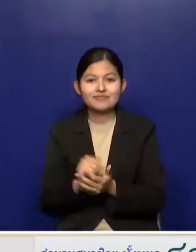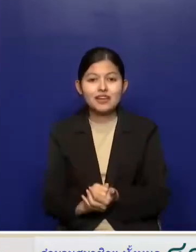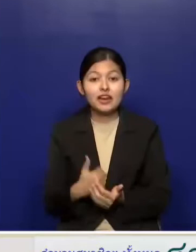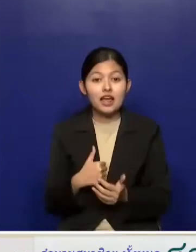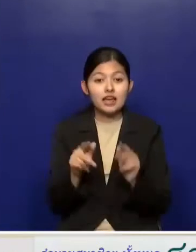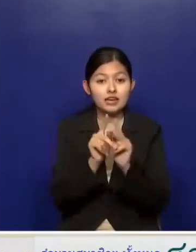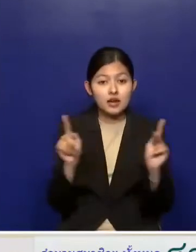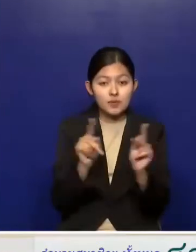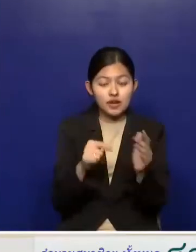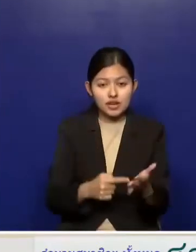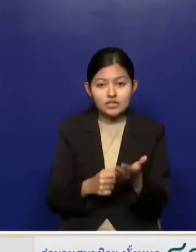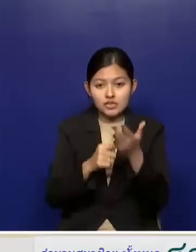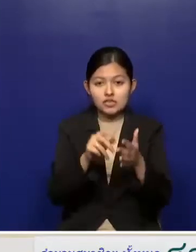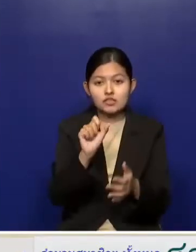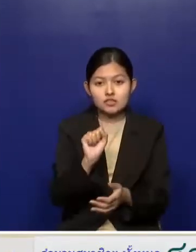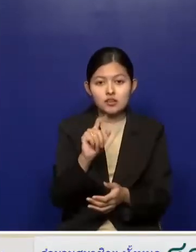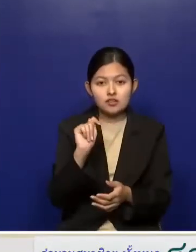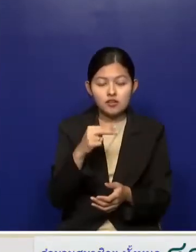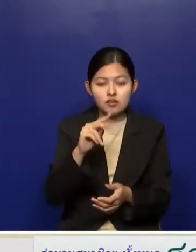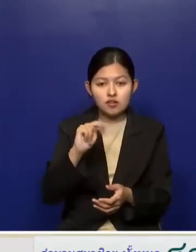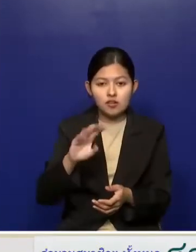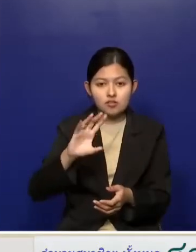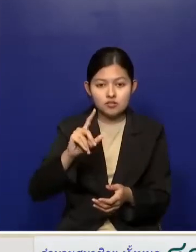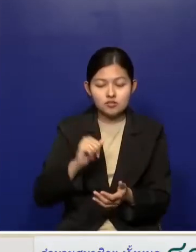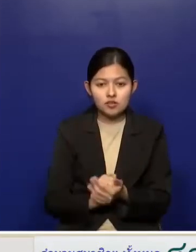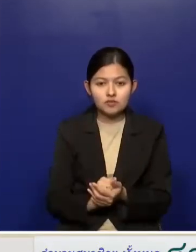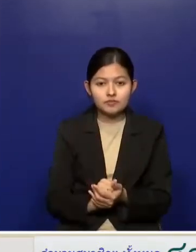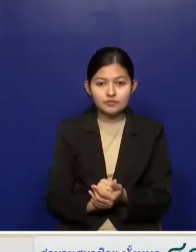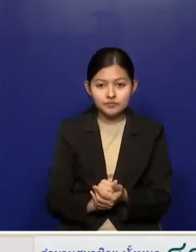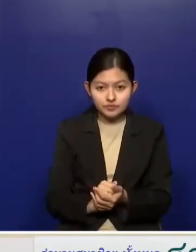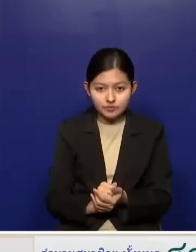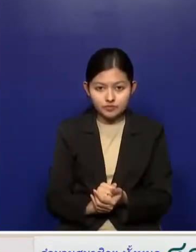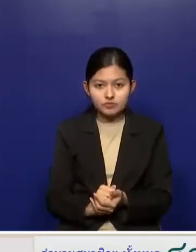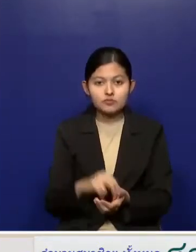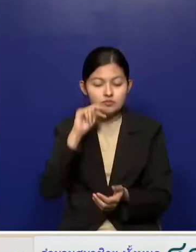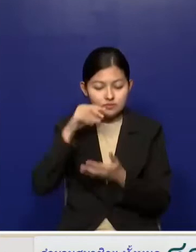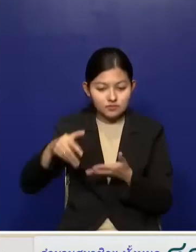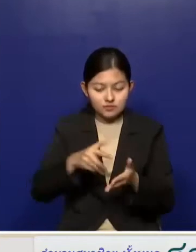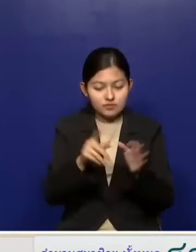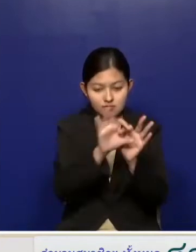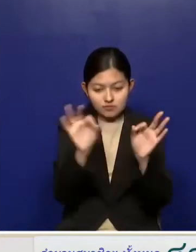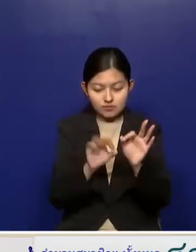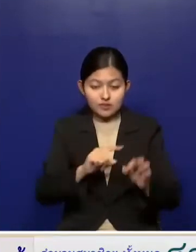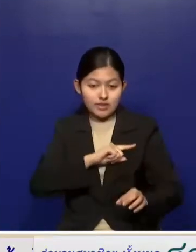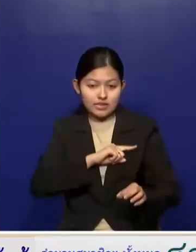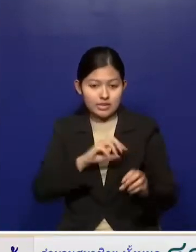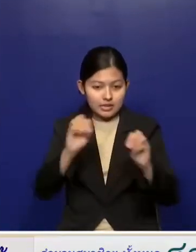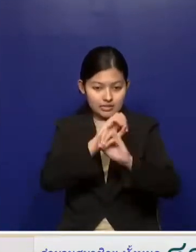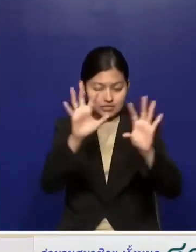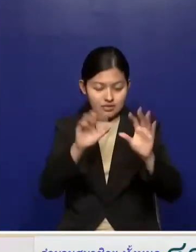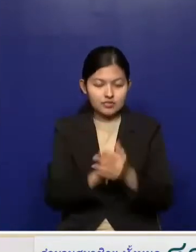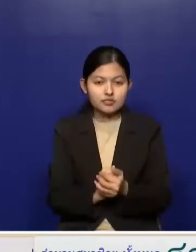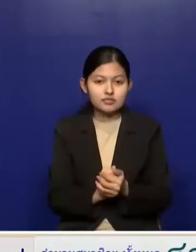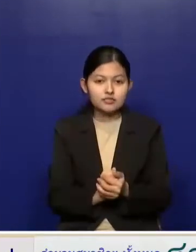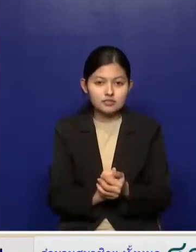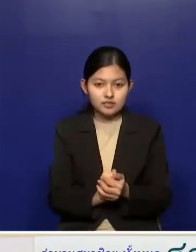ข้อเสนอแะ ต่อส.ท.น.ช.ให้กำหนดกรอบพัธกิของหน่วยงานปฏิบติด้น้ำใหชัดเจน ไม่สำซ้อนแล้วก็พิศ